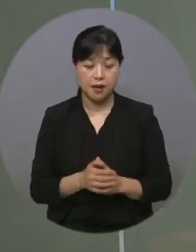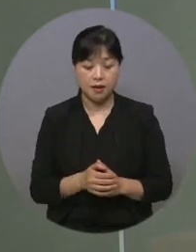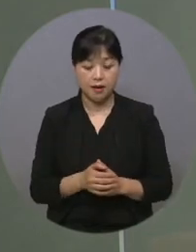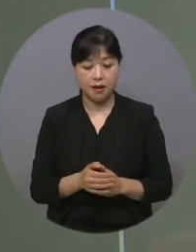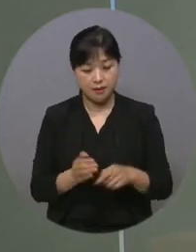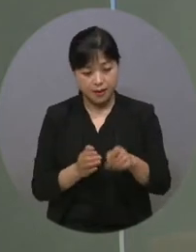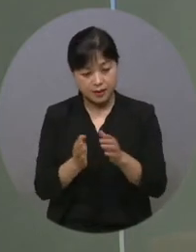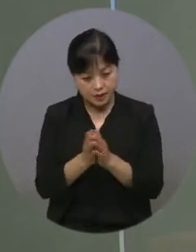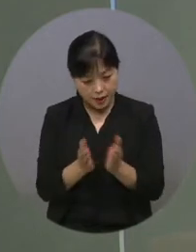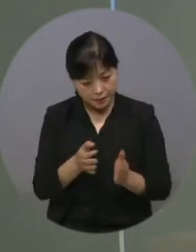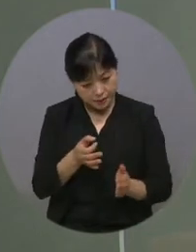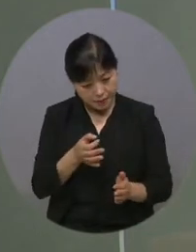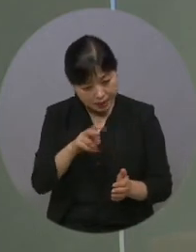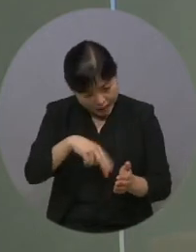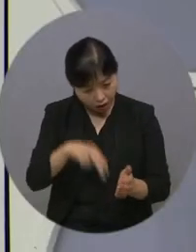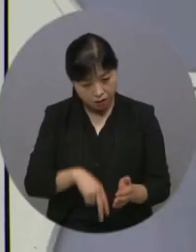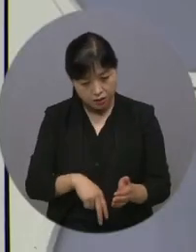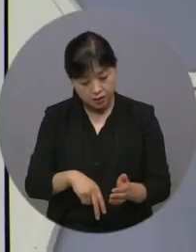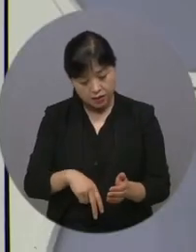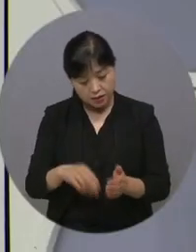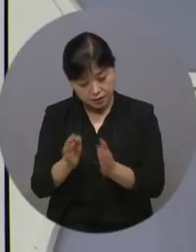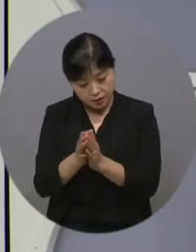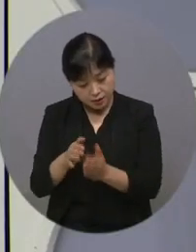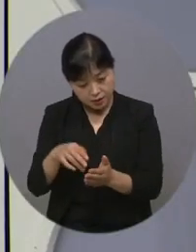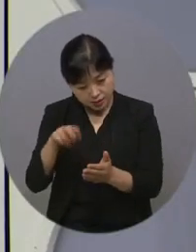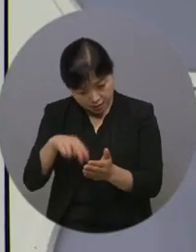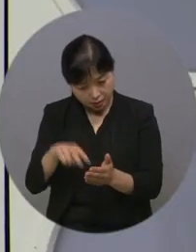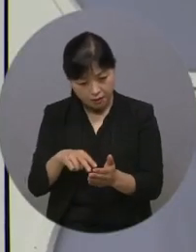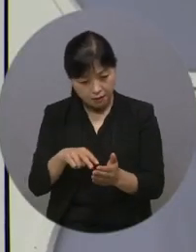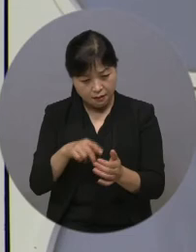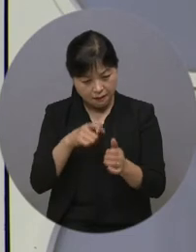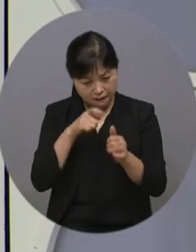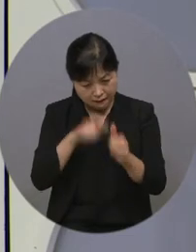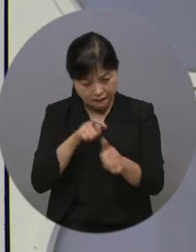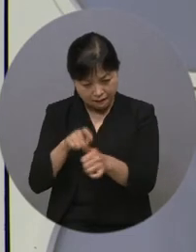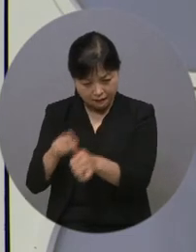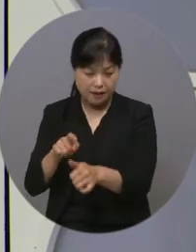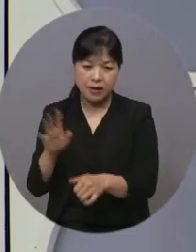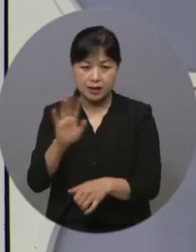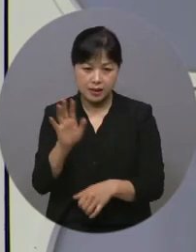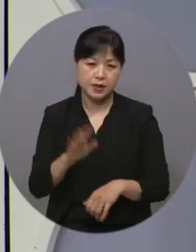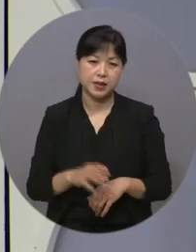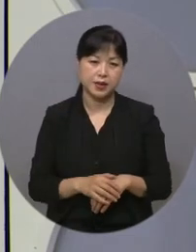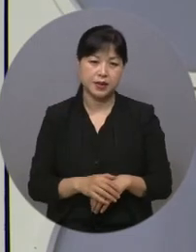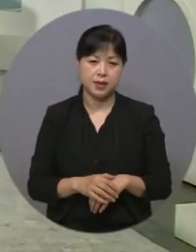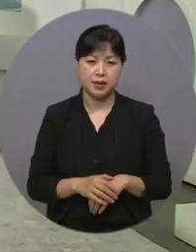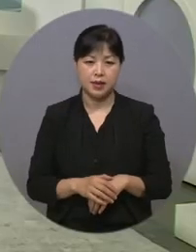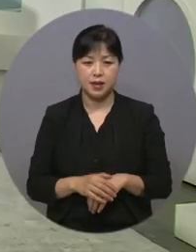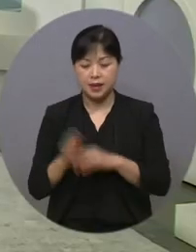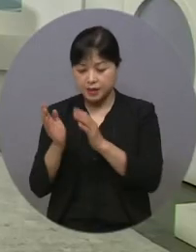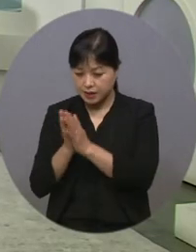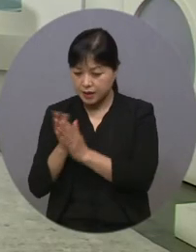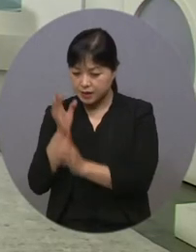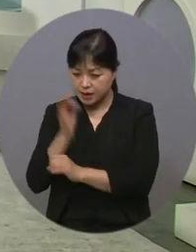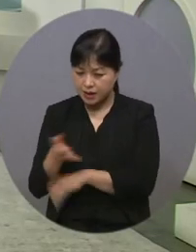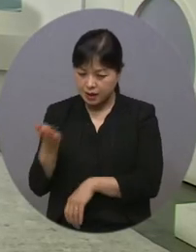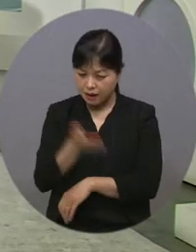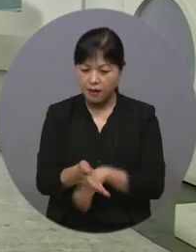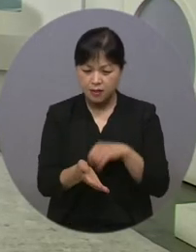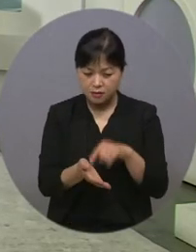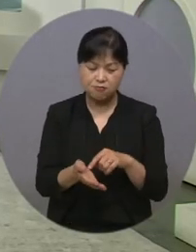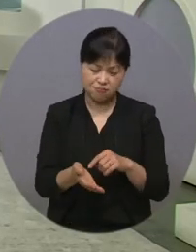강제적으로 책 봐. 책 읽어 하고 뭐 좋은 도서를 구입해서 갖다 주는 것도